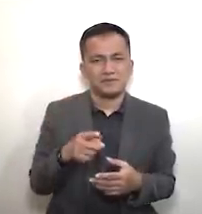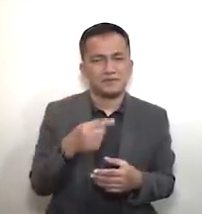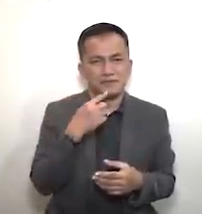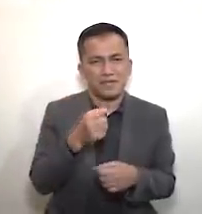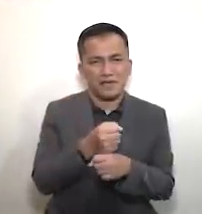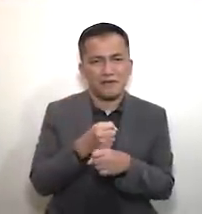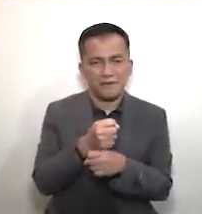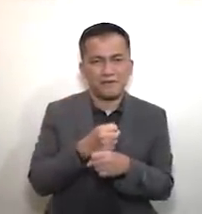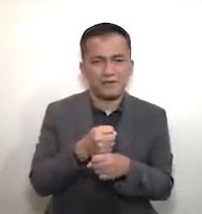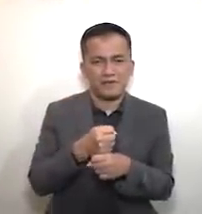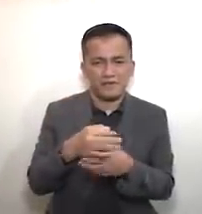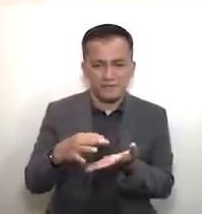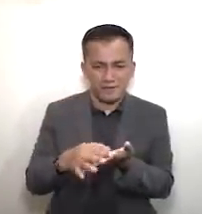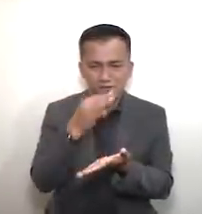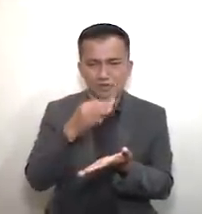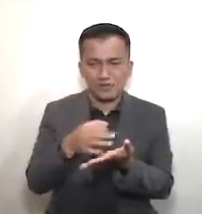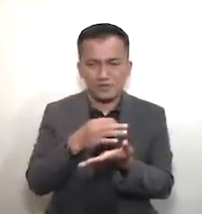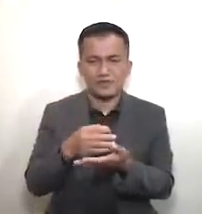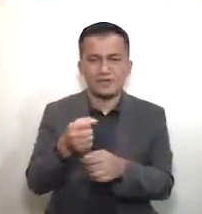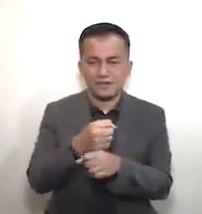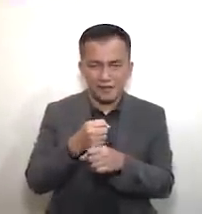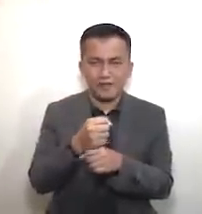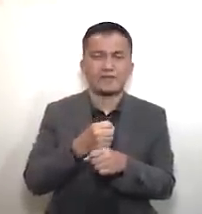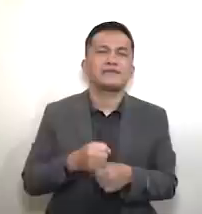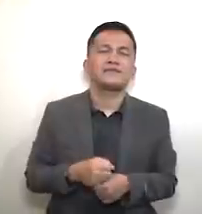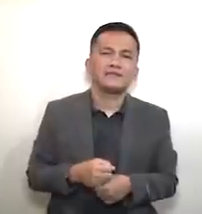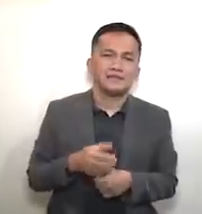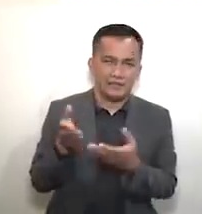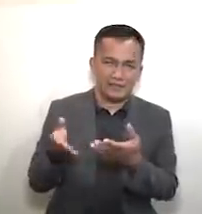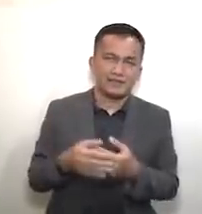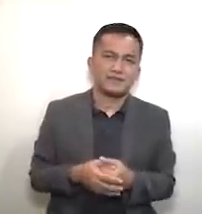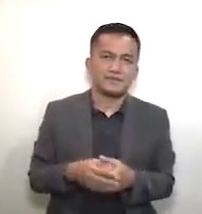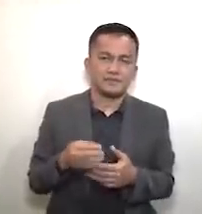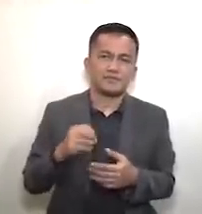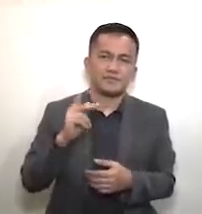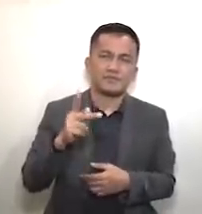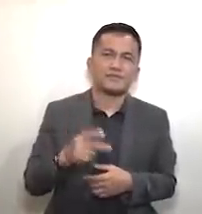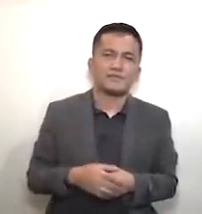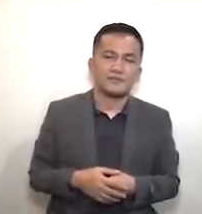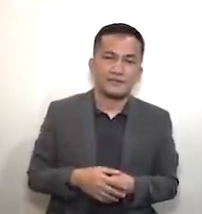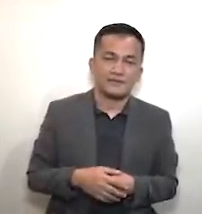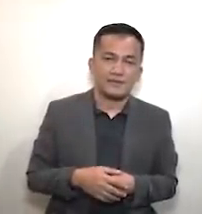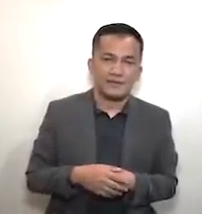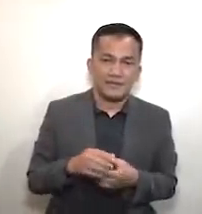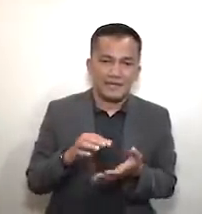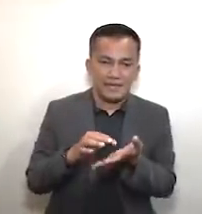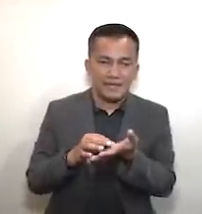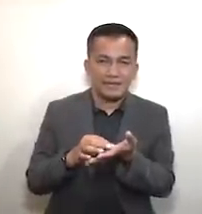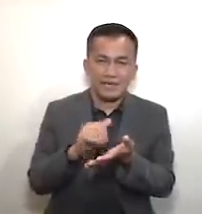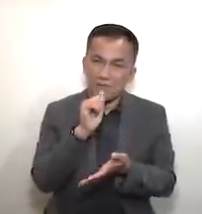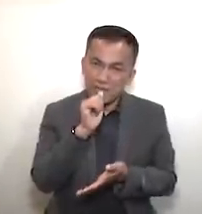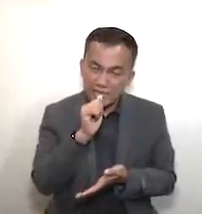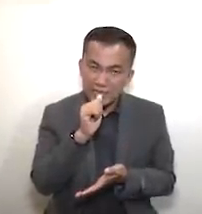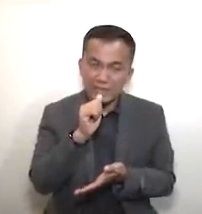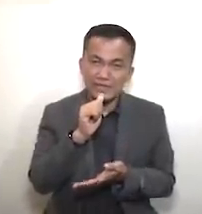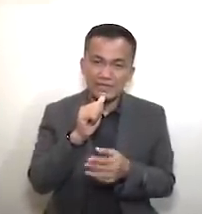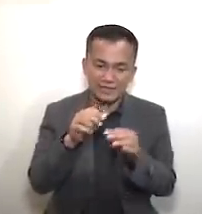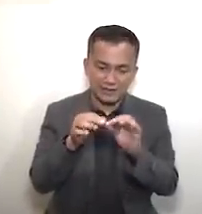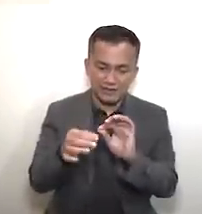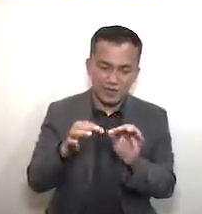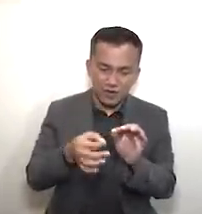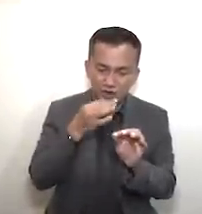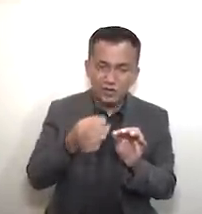mo. Ito, biscuit. Biscuit kape idol. Oh, biscuit. Biscuit. Yan. Manis. Okay. Mga mani.